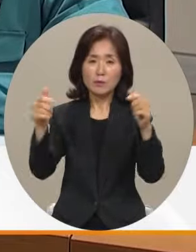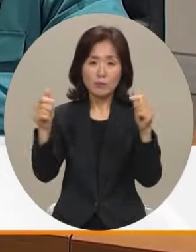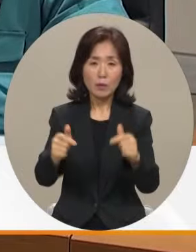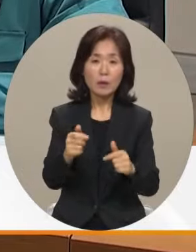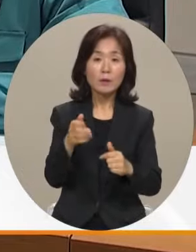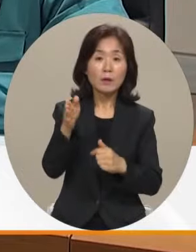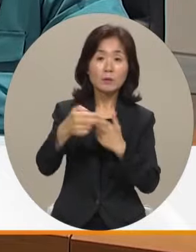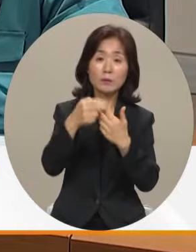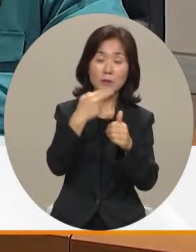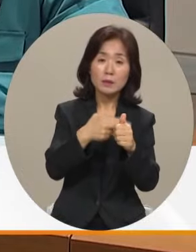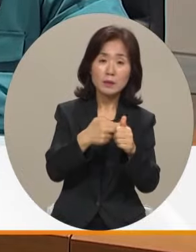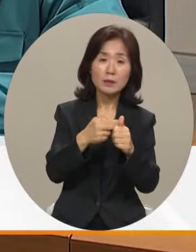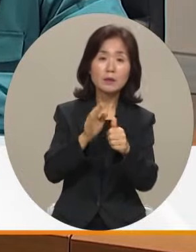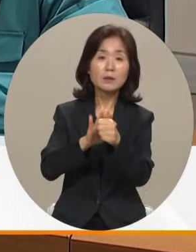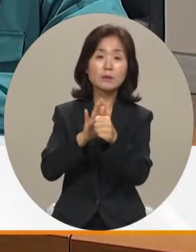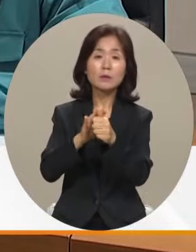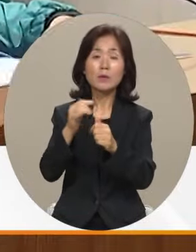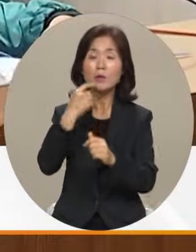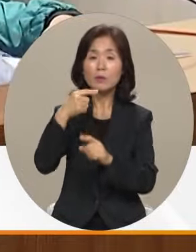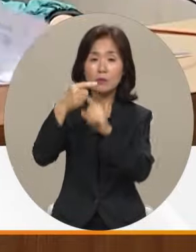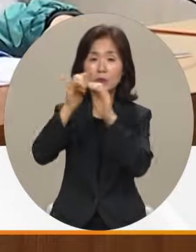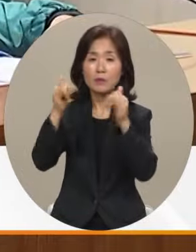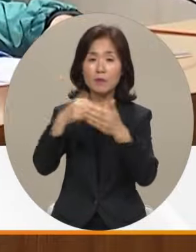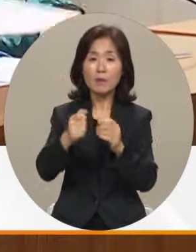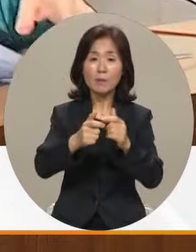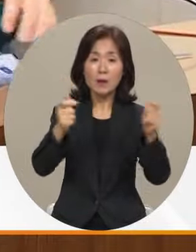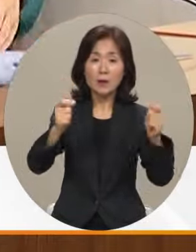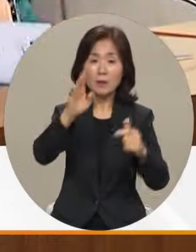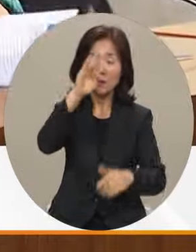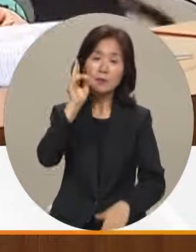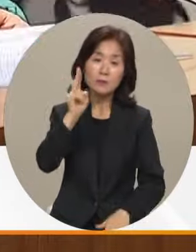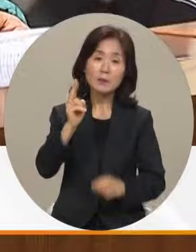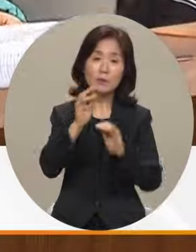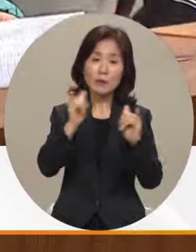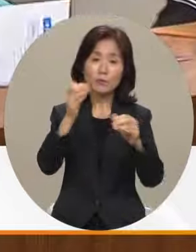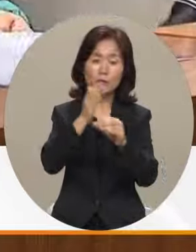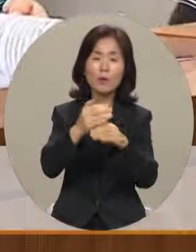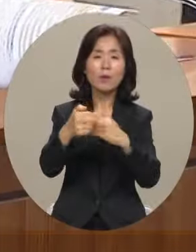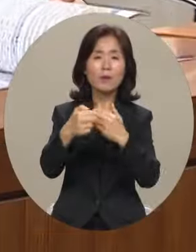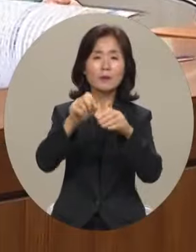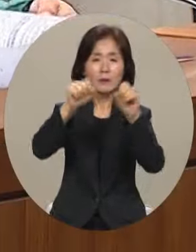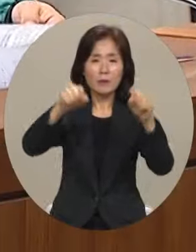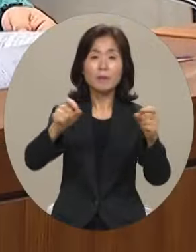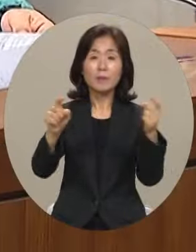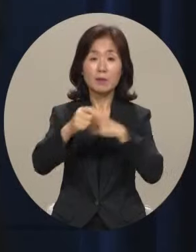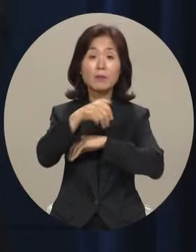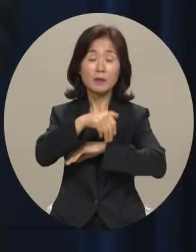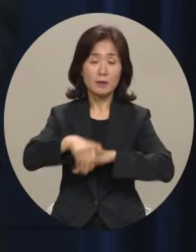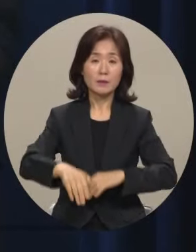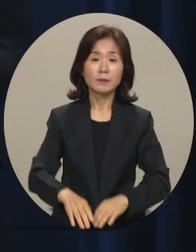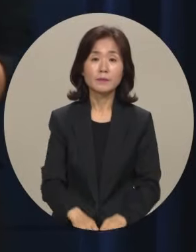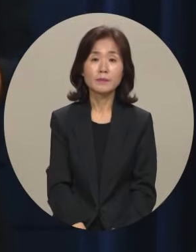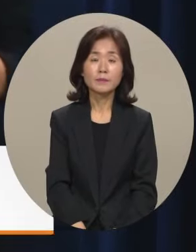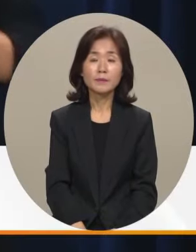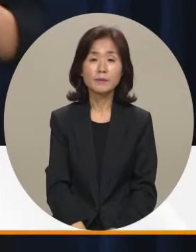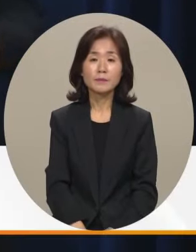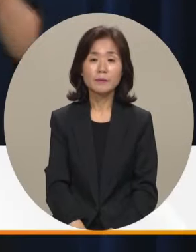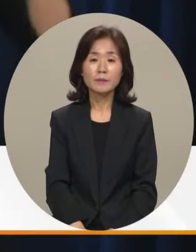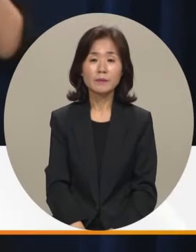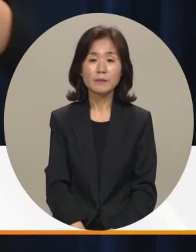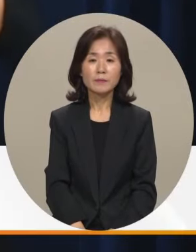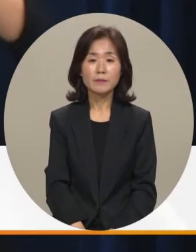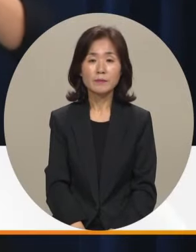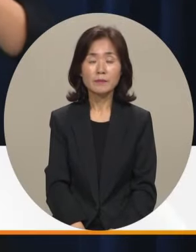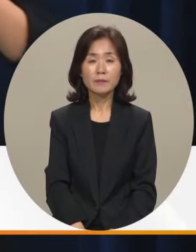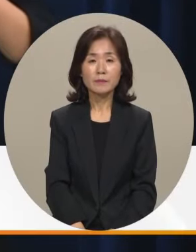진료지원 간호사 비유를 늘려 중증 환자 위주로 병원 체계를 바꾸겠다 계획입니다 상급종합 병원이